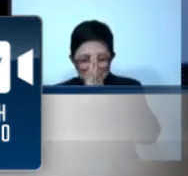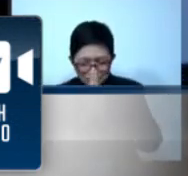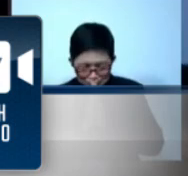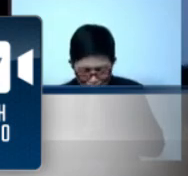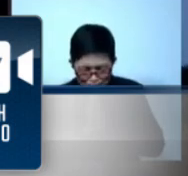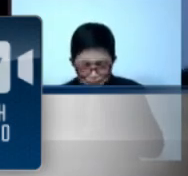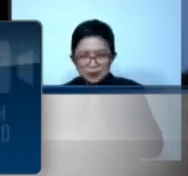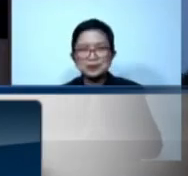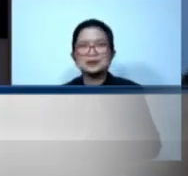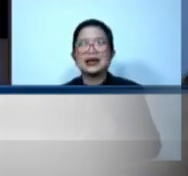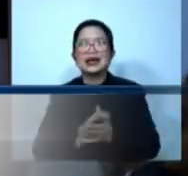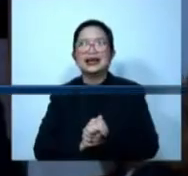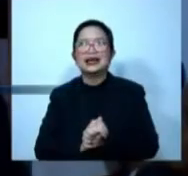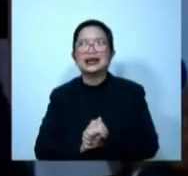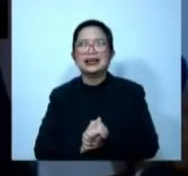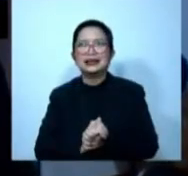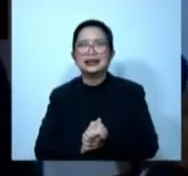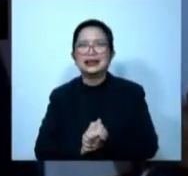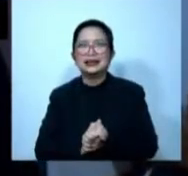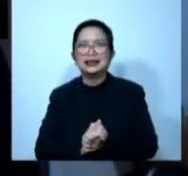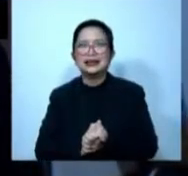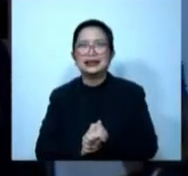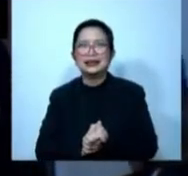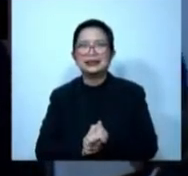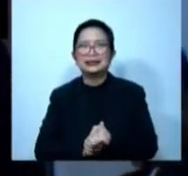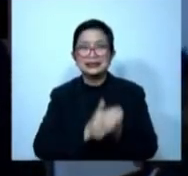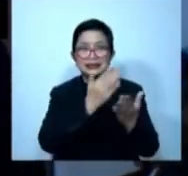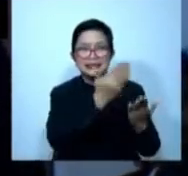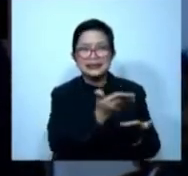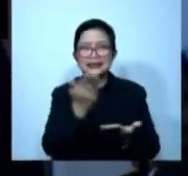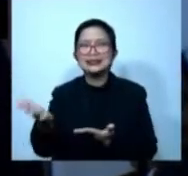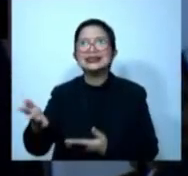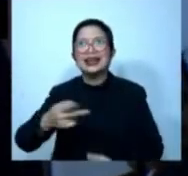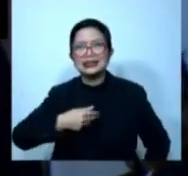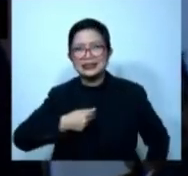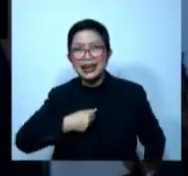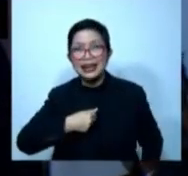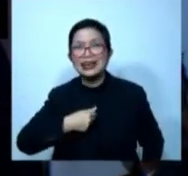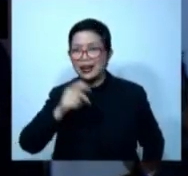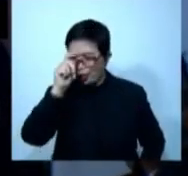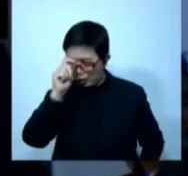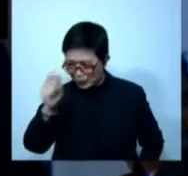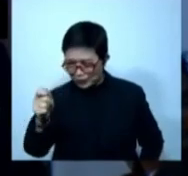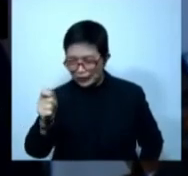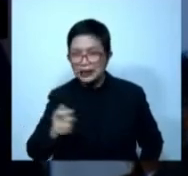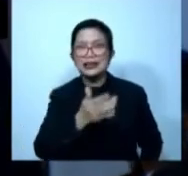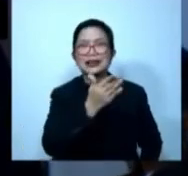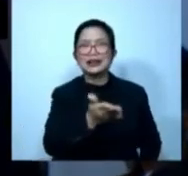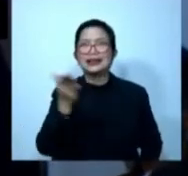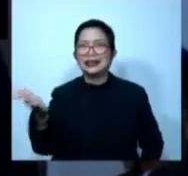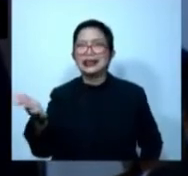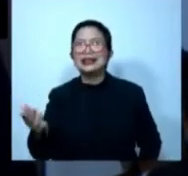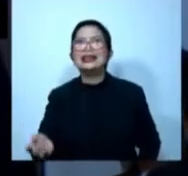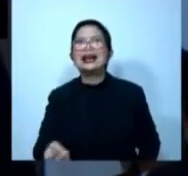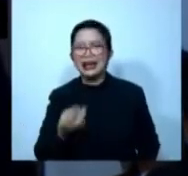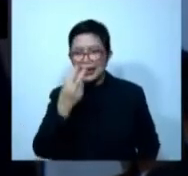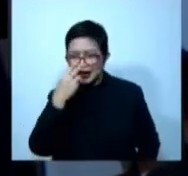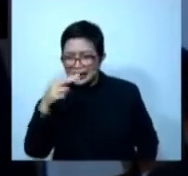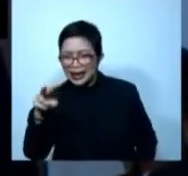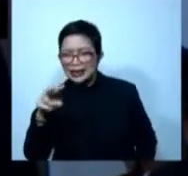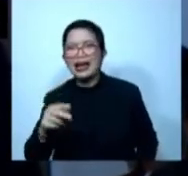namo budhaya Rahayu Bapak Ibu yang sangat saya hormati para hadirin pemirsa debat malam ini yang sangat